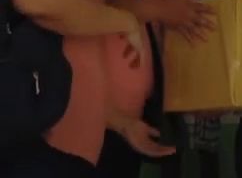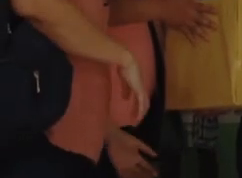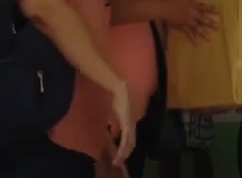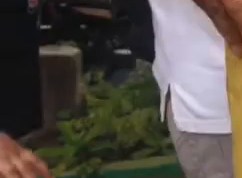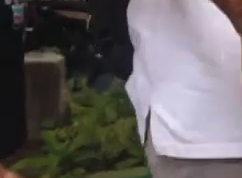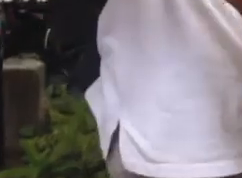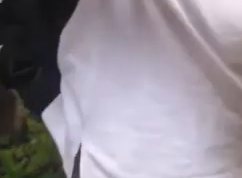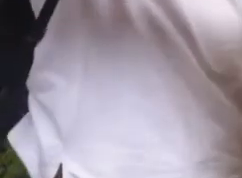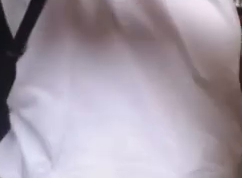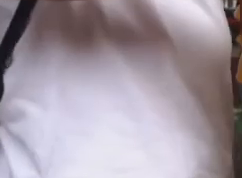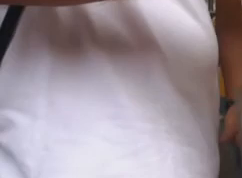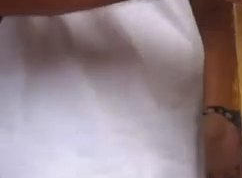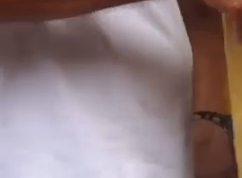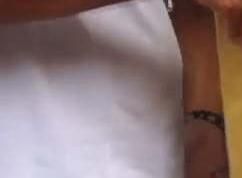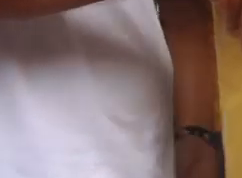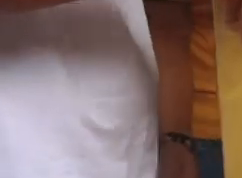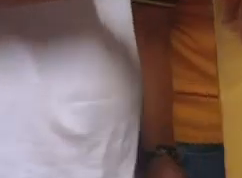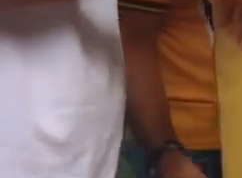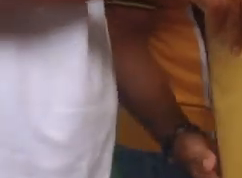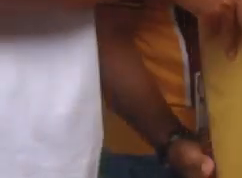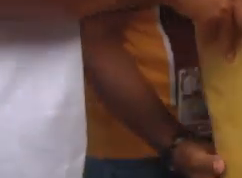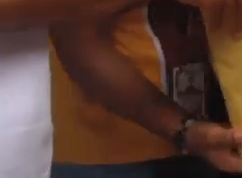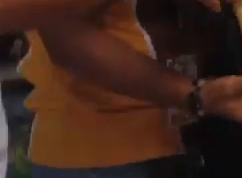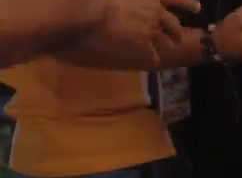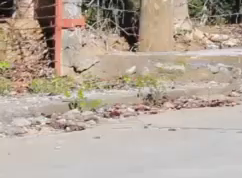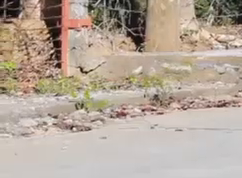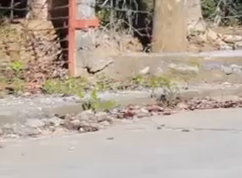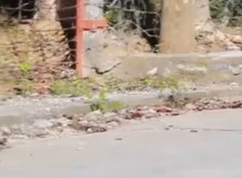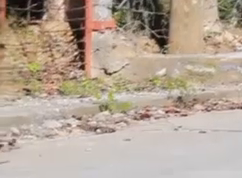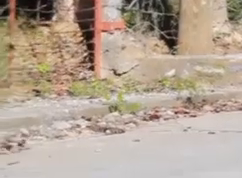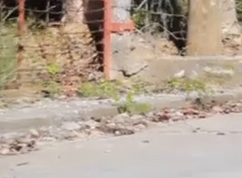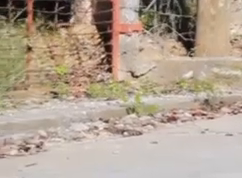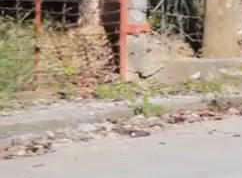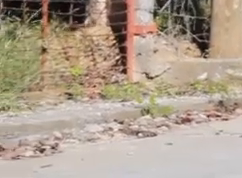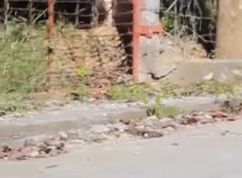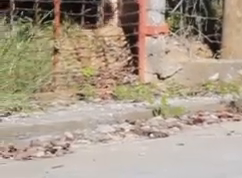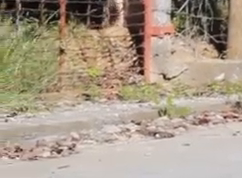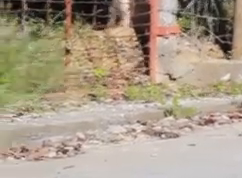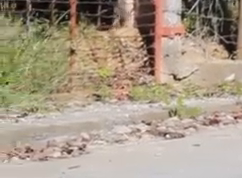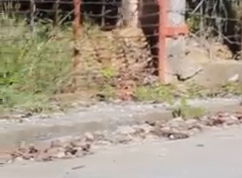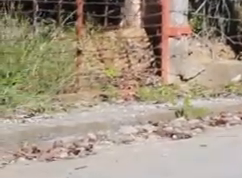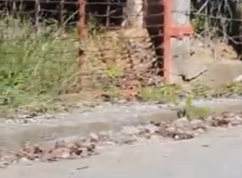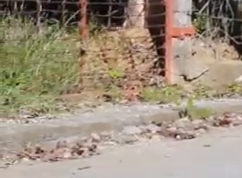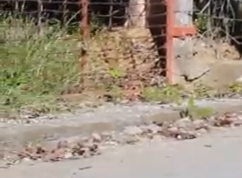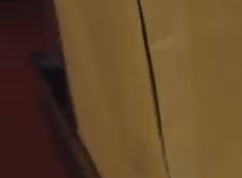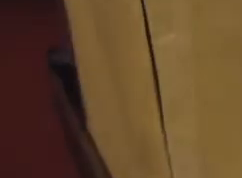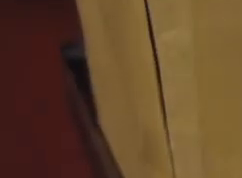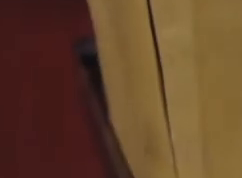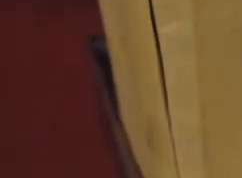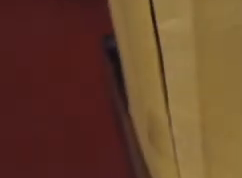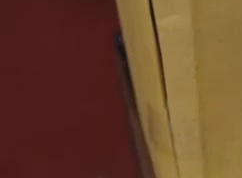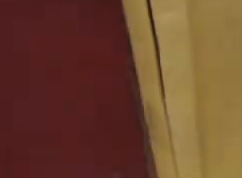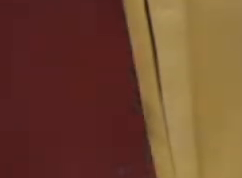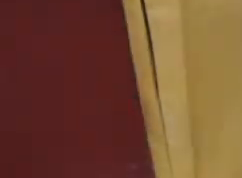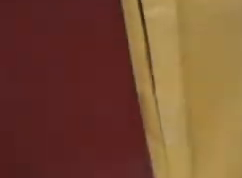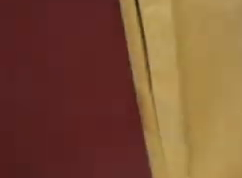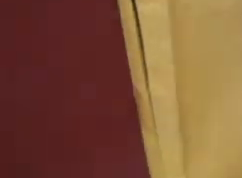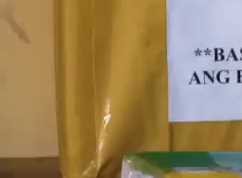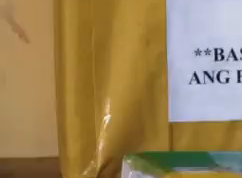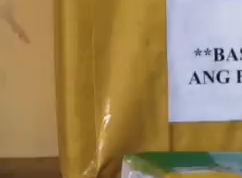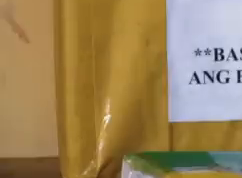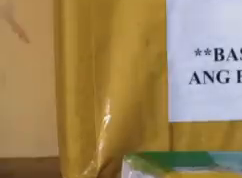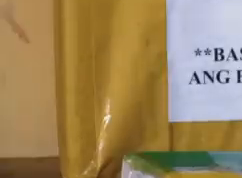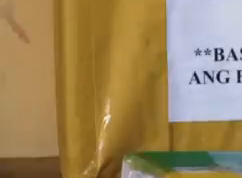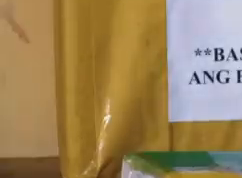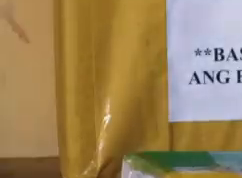pumupunta po kami by barangay. Yung boxes na dinala sa mga barangay po, na yung mga hindi nakapag-enroll ngayon